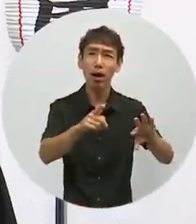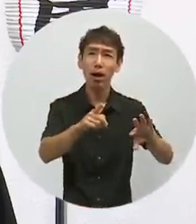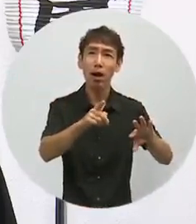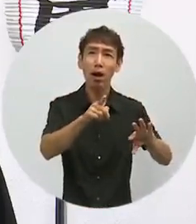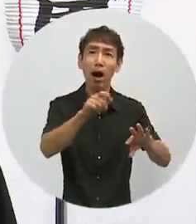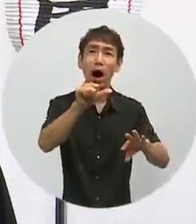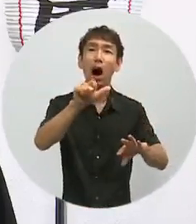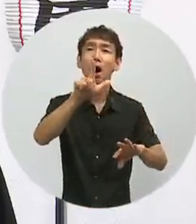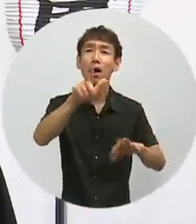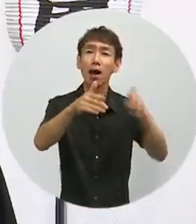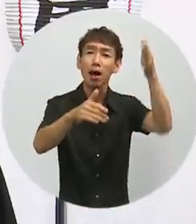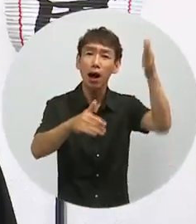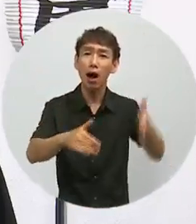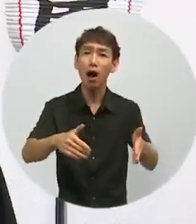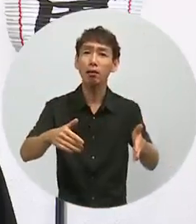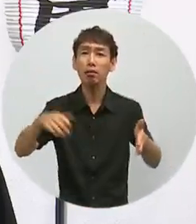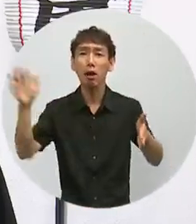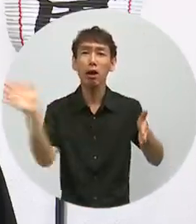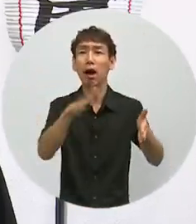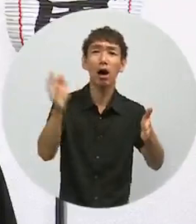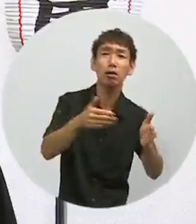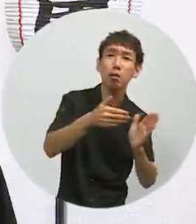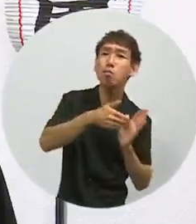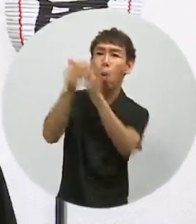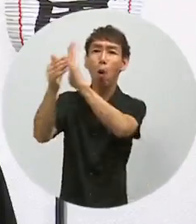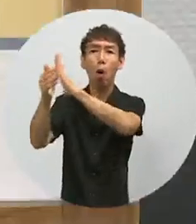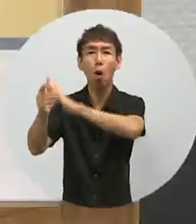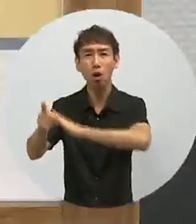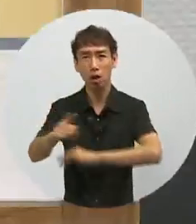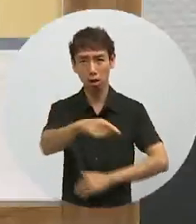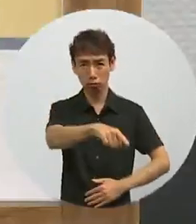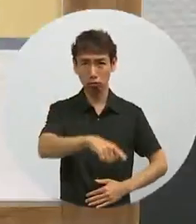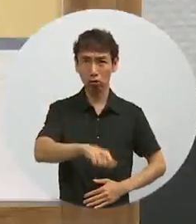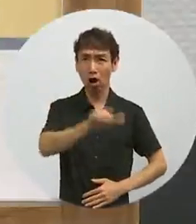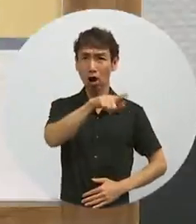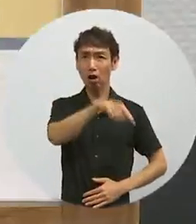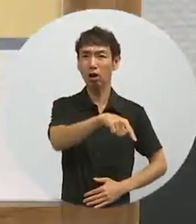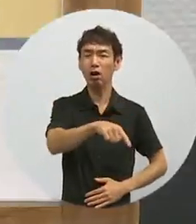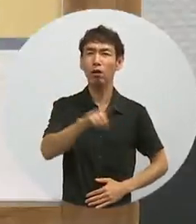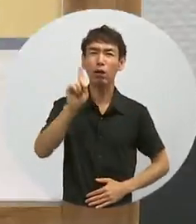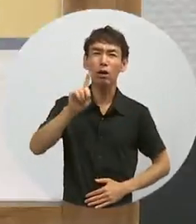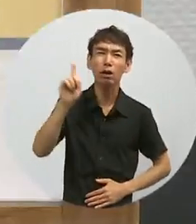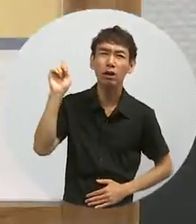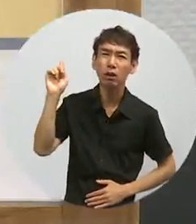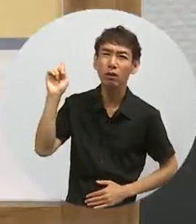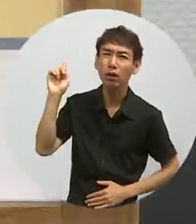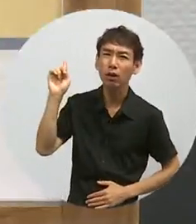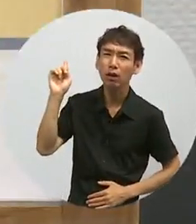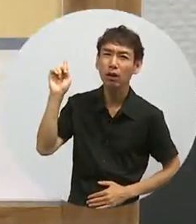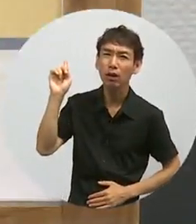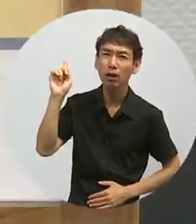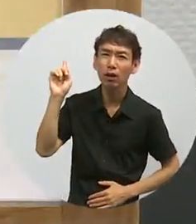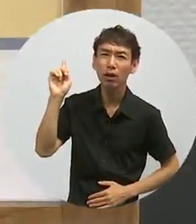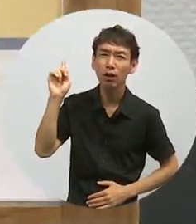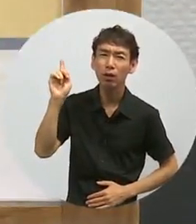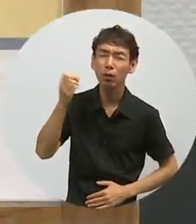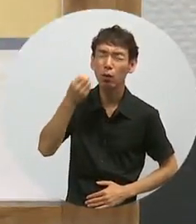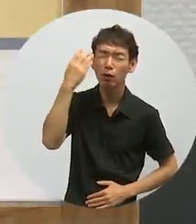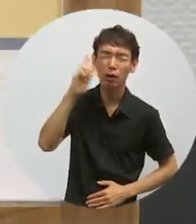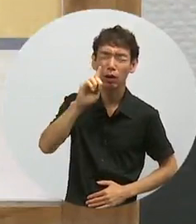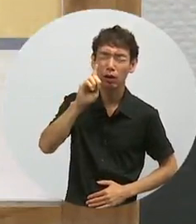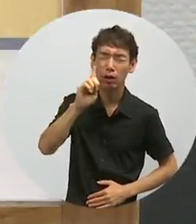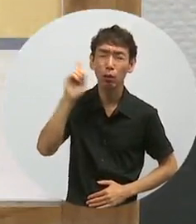らパーンと弾き返されちゃうんですよ、あれですよあれ、なんちゃったかの、わしゃは物忘れがひどくて、なんちゃった